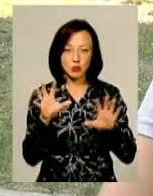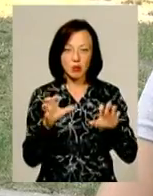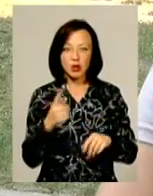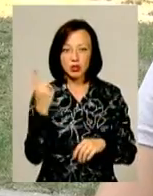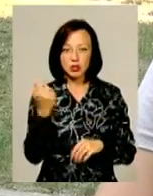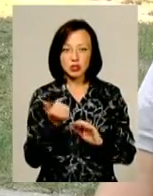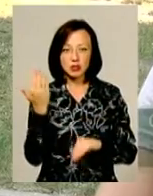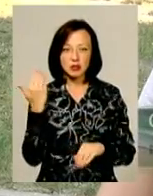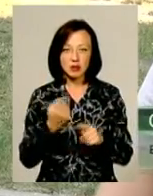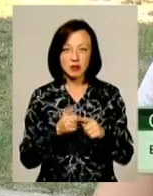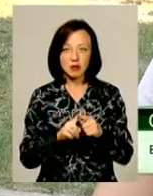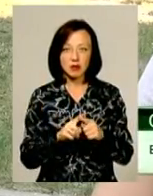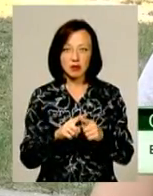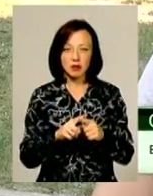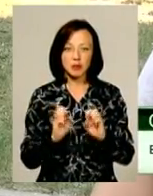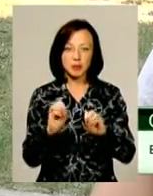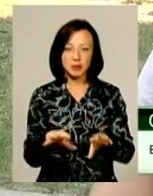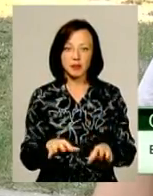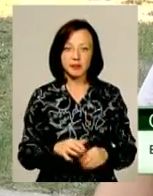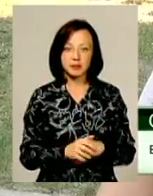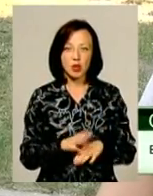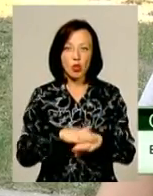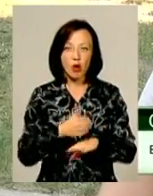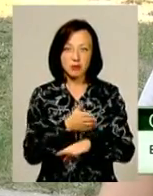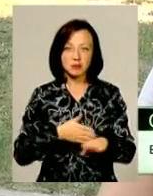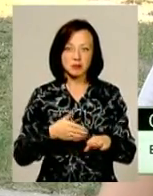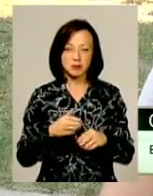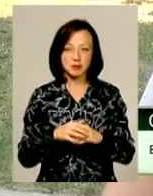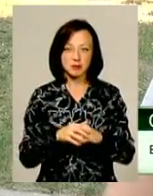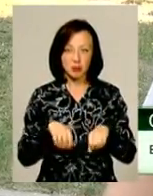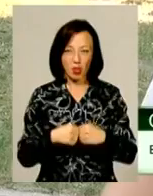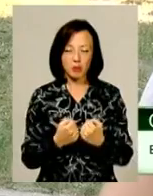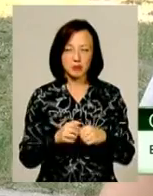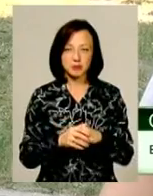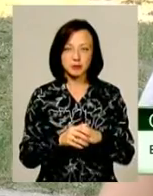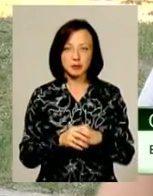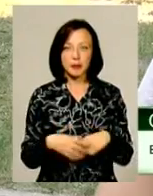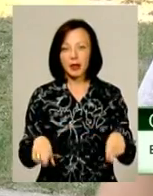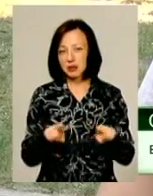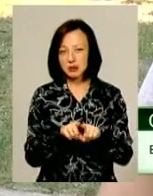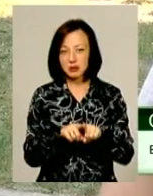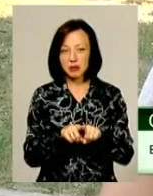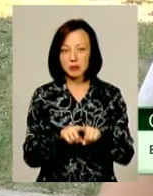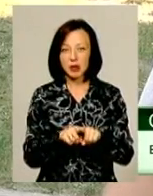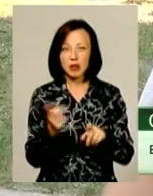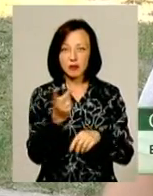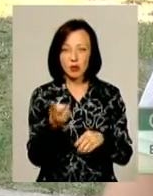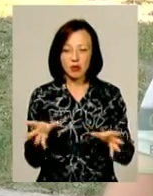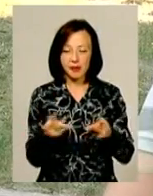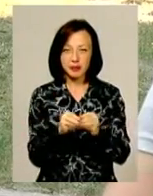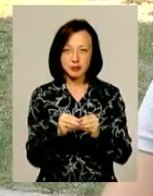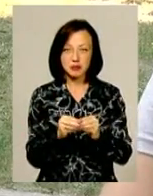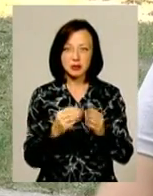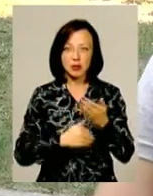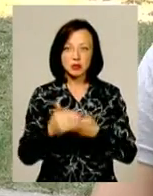назад хтось підкинув, вона каліка, перебита в неї нога задня. І так само прибилась до тих двох собак. Ну так, як за